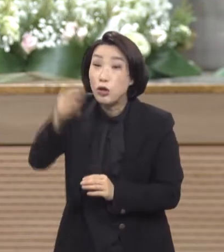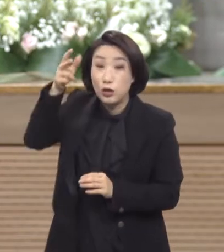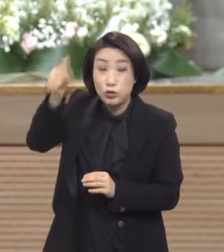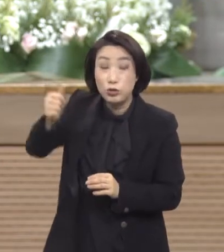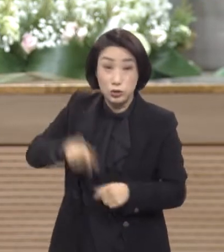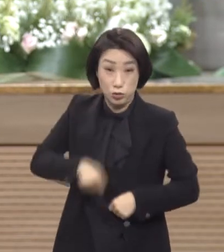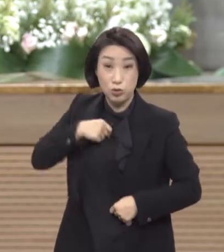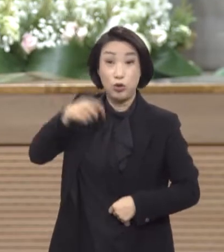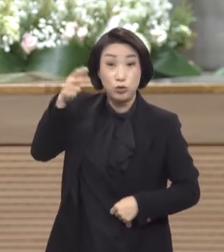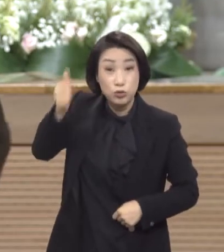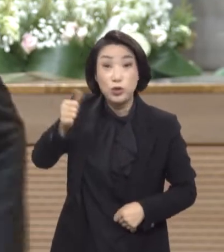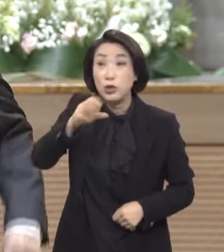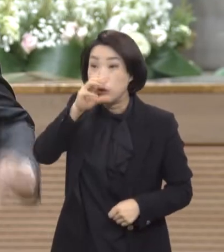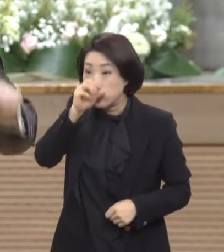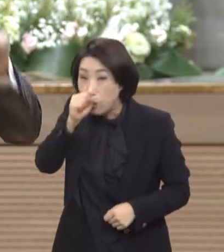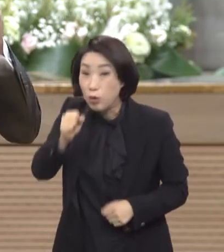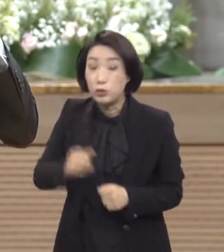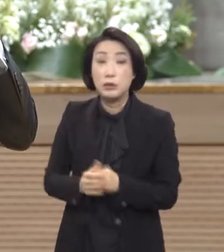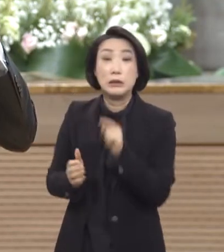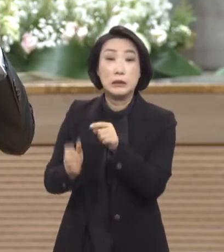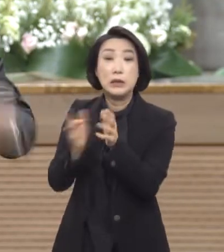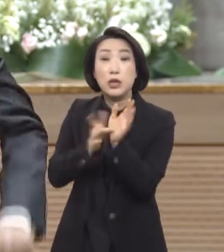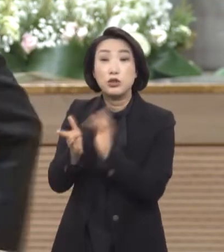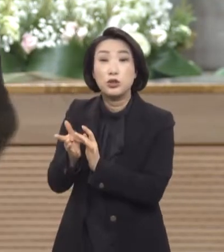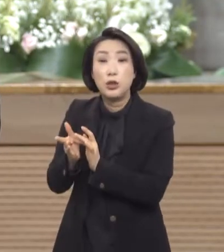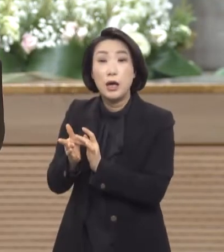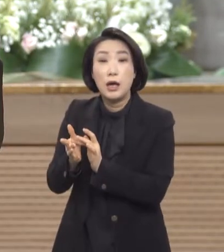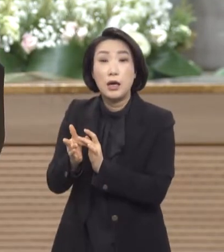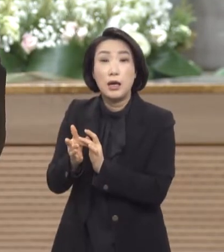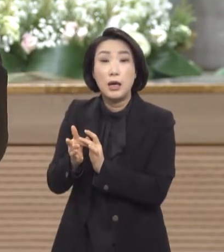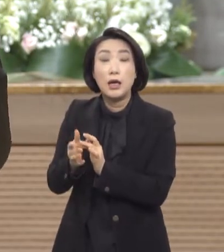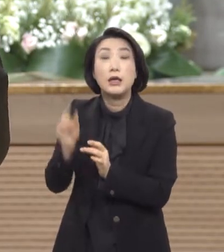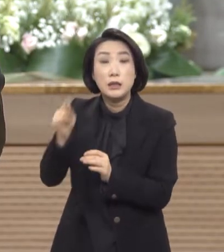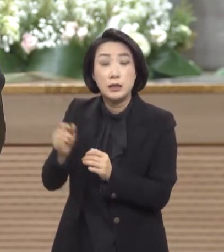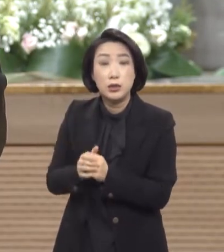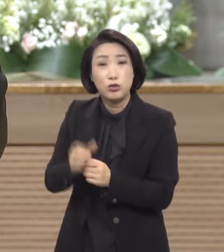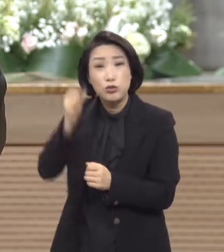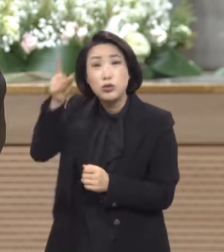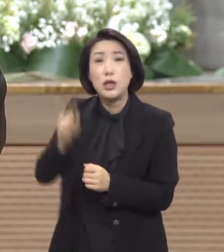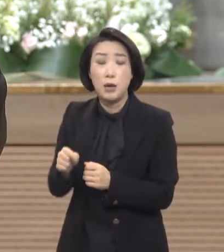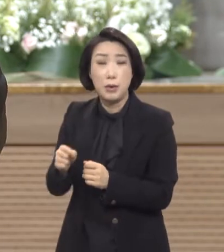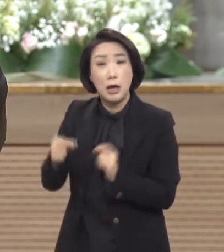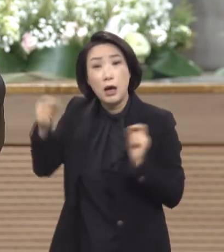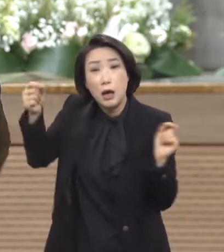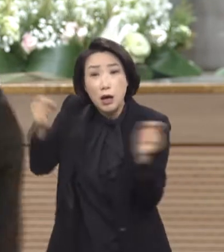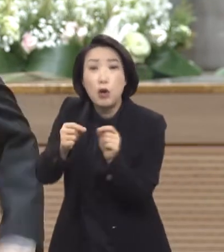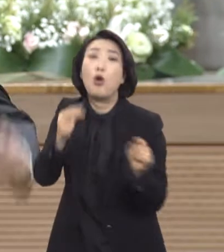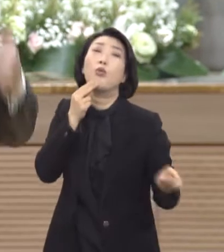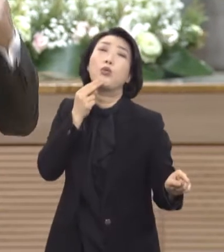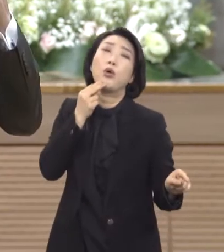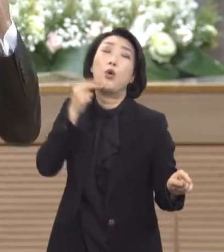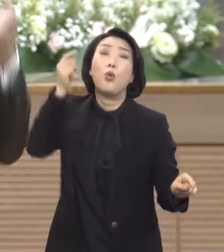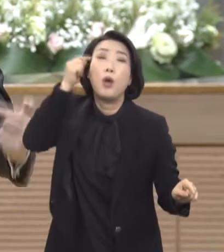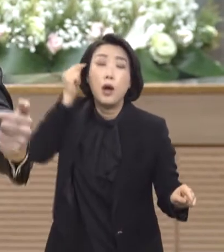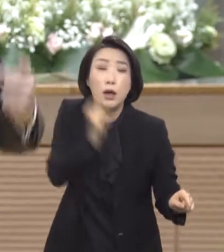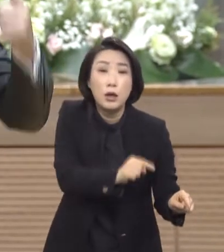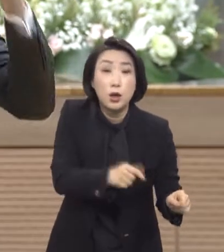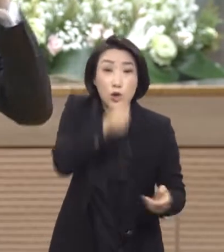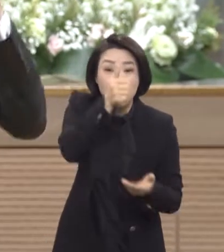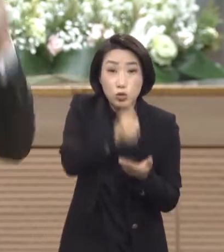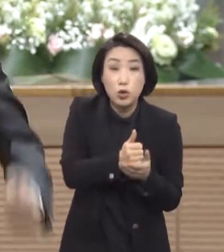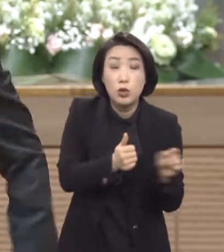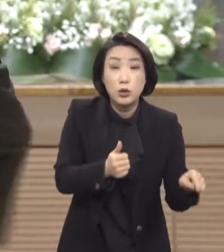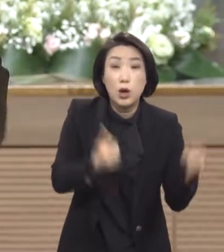자요 의로우시고 선하신 예수님의 그 이담에 접근할 수 없는 것은